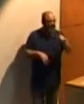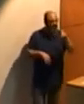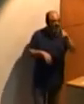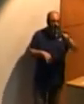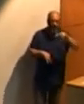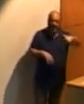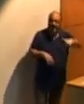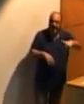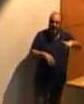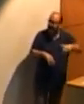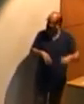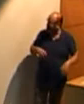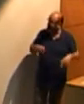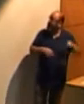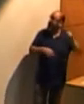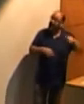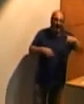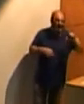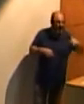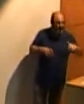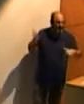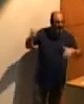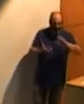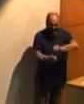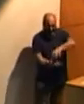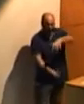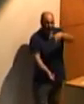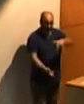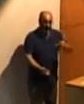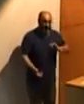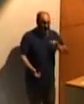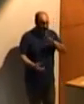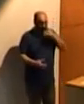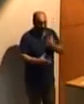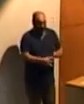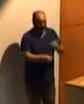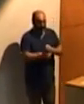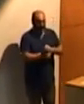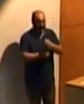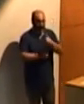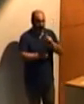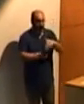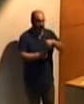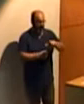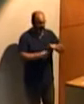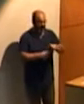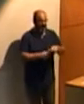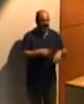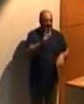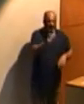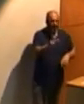golem ce golem qu'il a une créature des humains même racine que deux